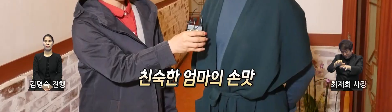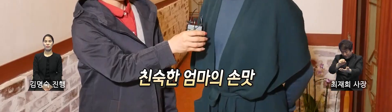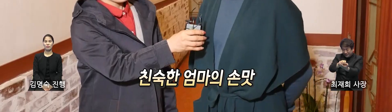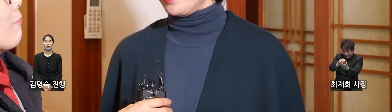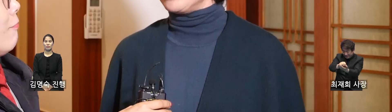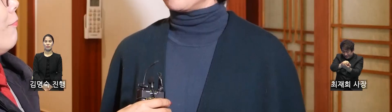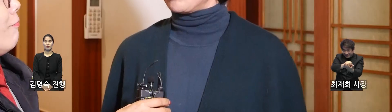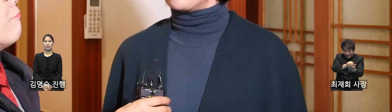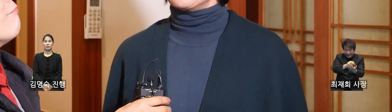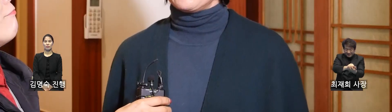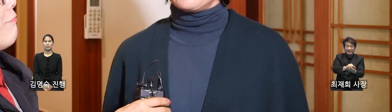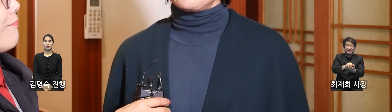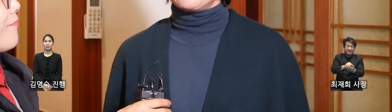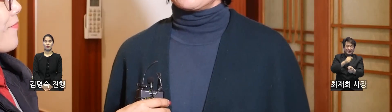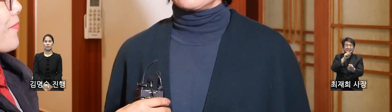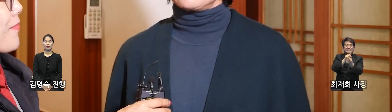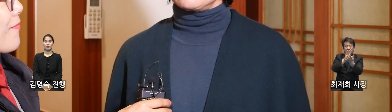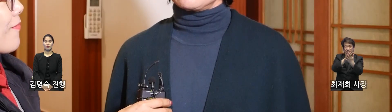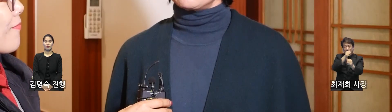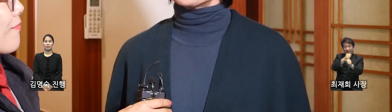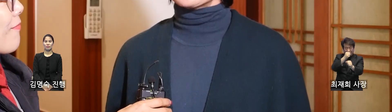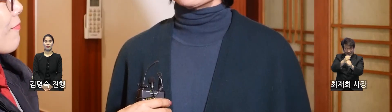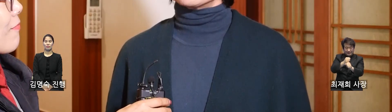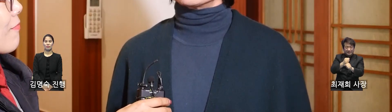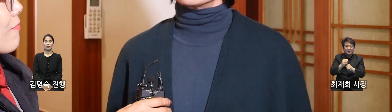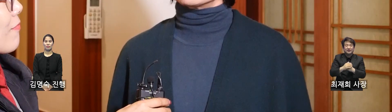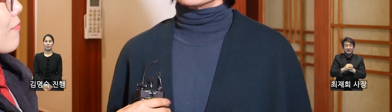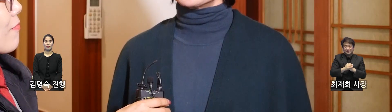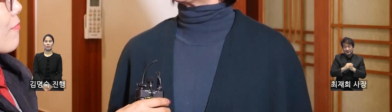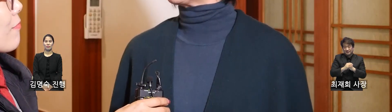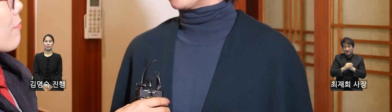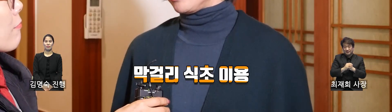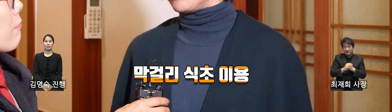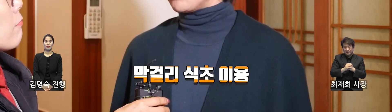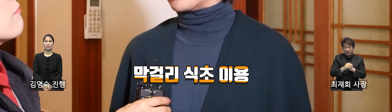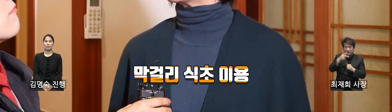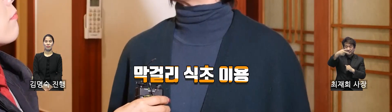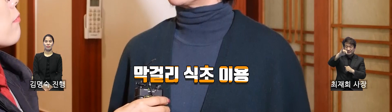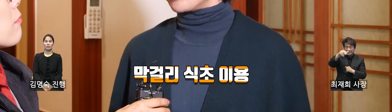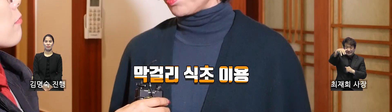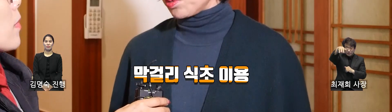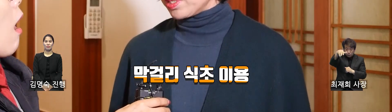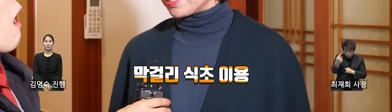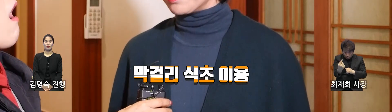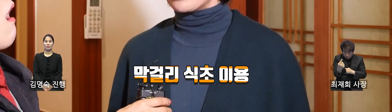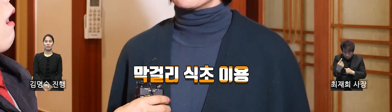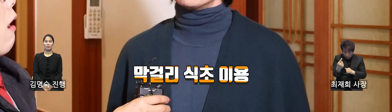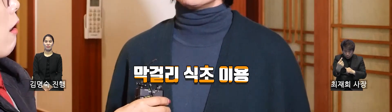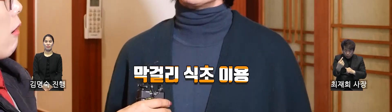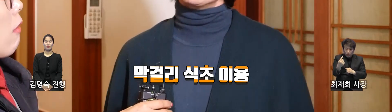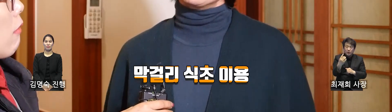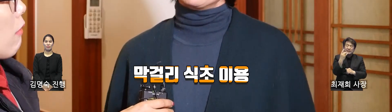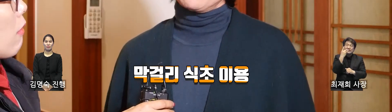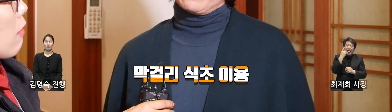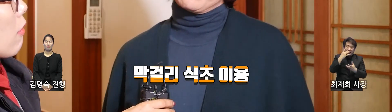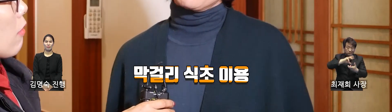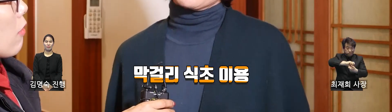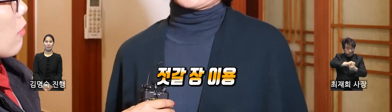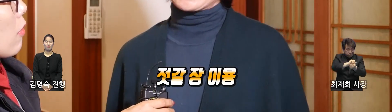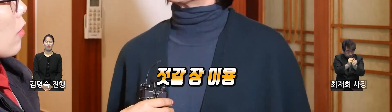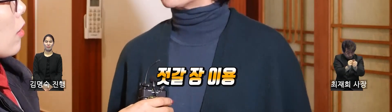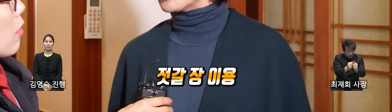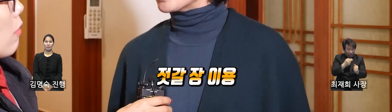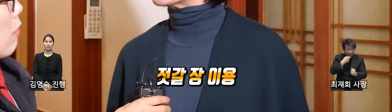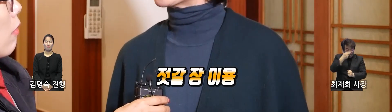지하드 홈메이드 롬 처자 절대 식초 같은 것들 막걸리 식초로 직접 하고 어